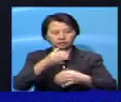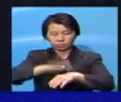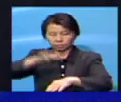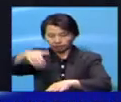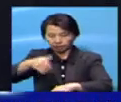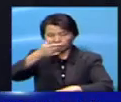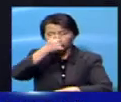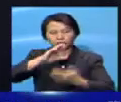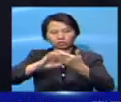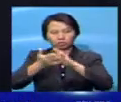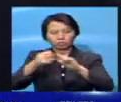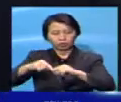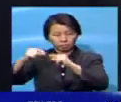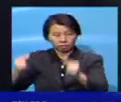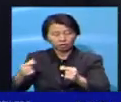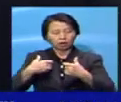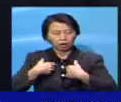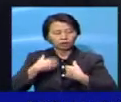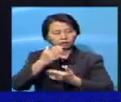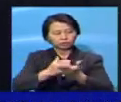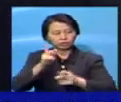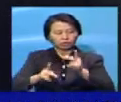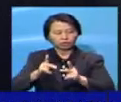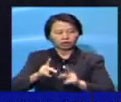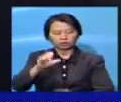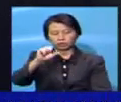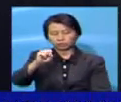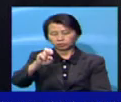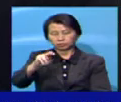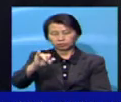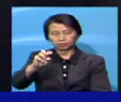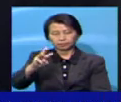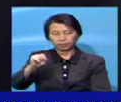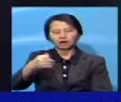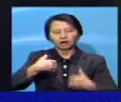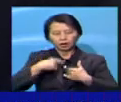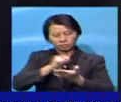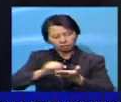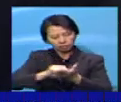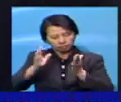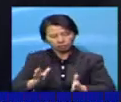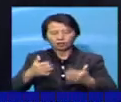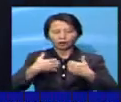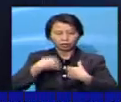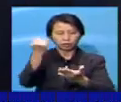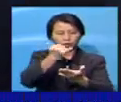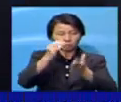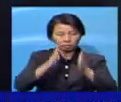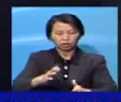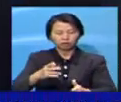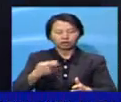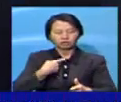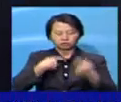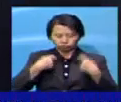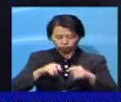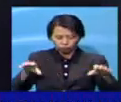lah, sebab komuniti Alport ni terdiri daripada beberapa orang seniman antara pelukis dan penulis. Jadi kami cuba buat, kami kumpulkan